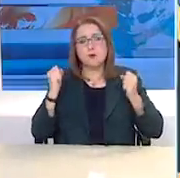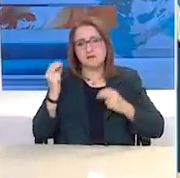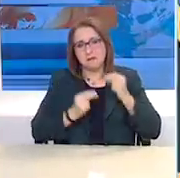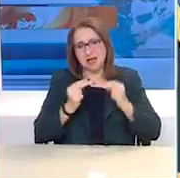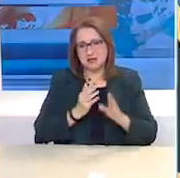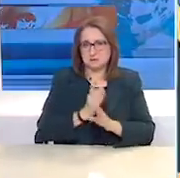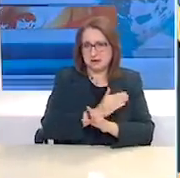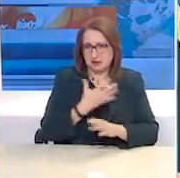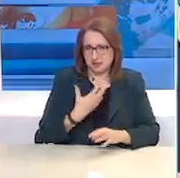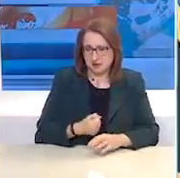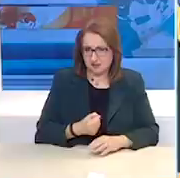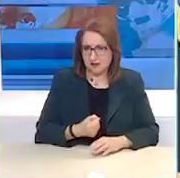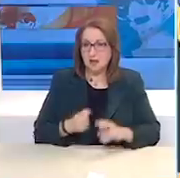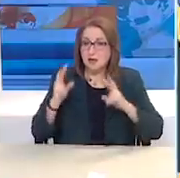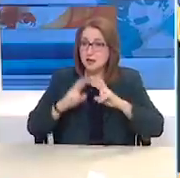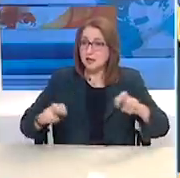ελεγχθεί